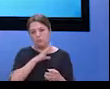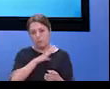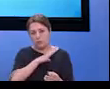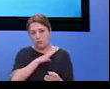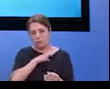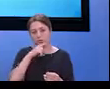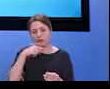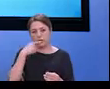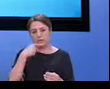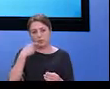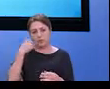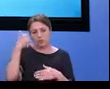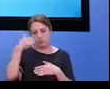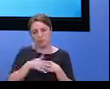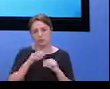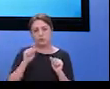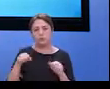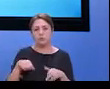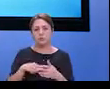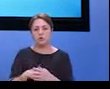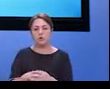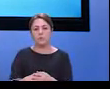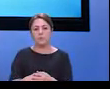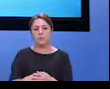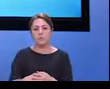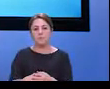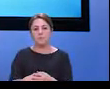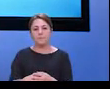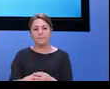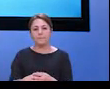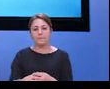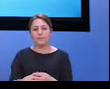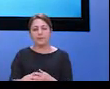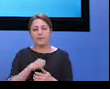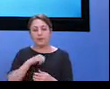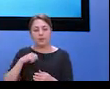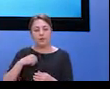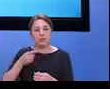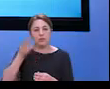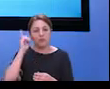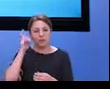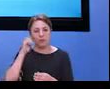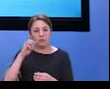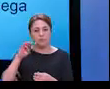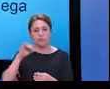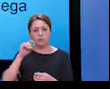деган хулосага келамиз. Энг қадимги